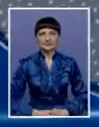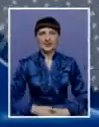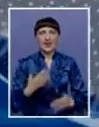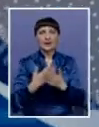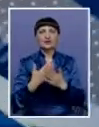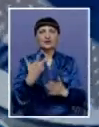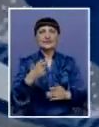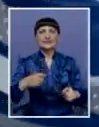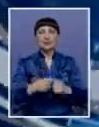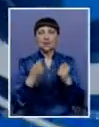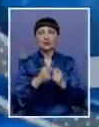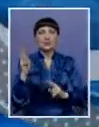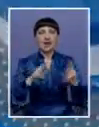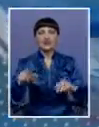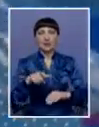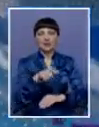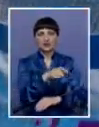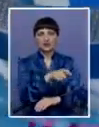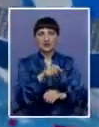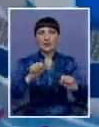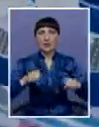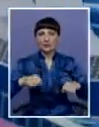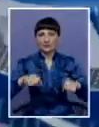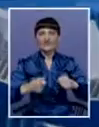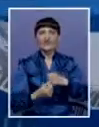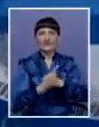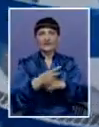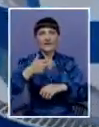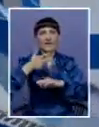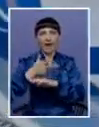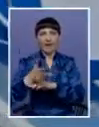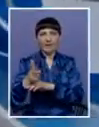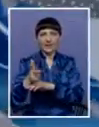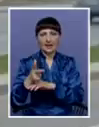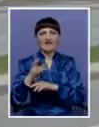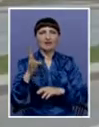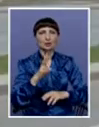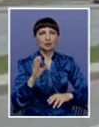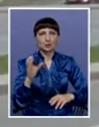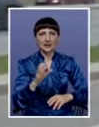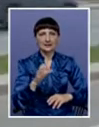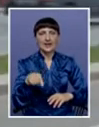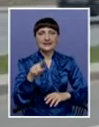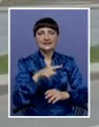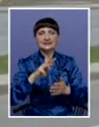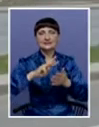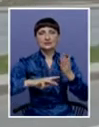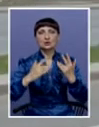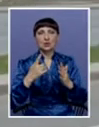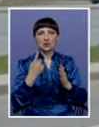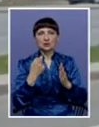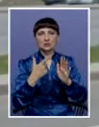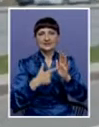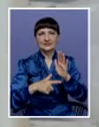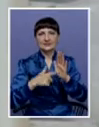Почти 300 нарушений правил дорожного движения мотоциклистами выявили камеры Сергек в Нур-Султане. Из них взыскано порядка